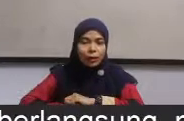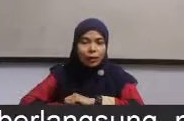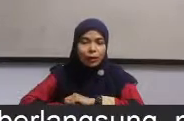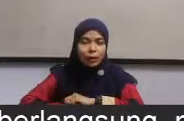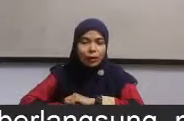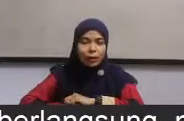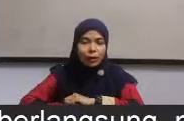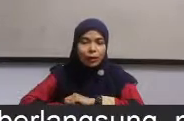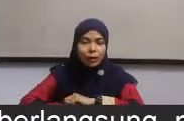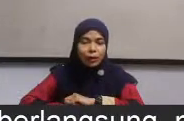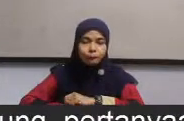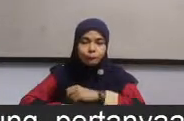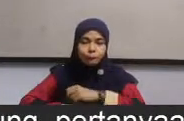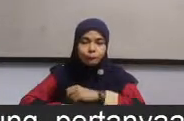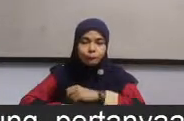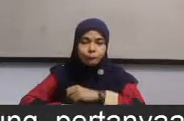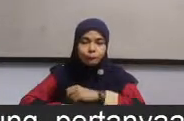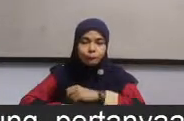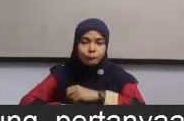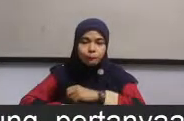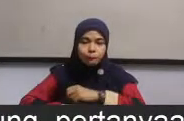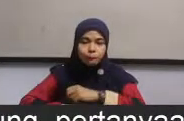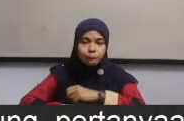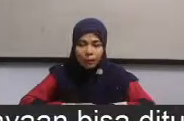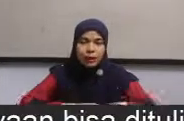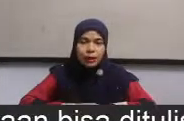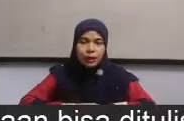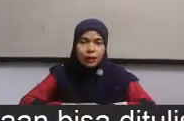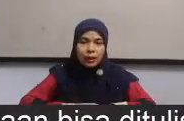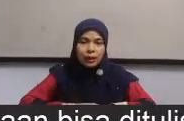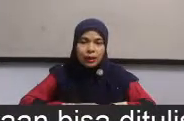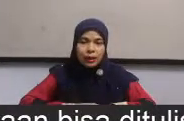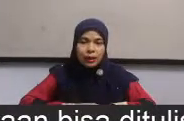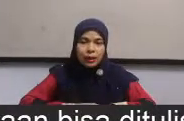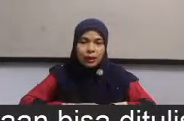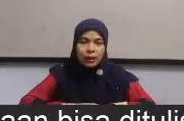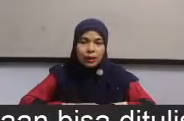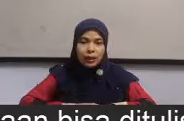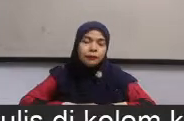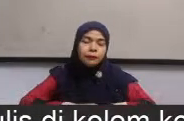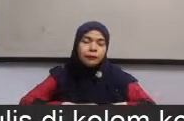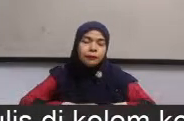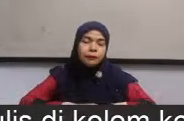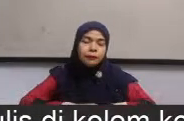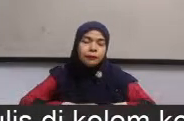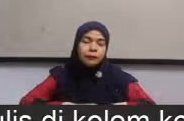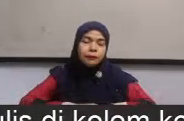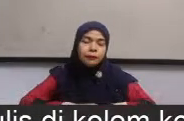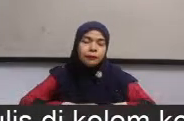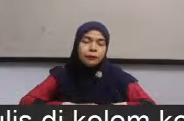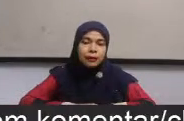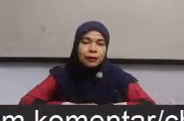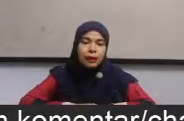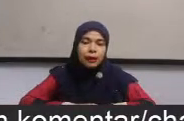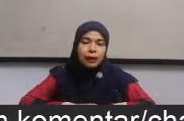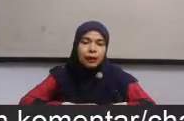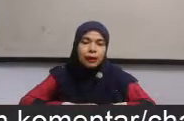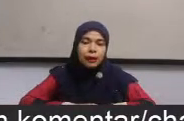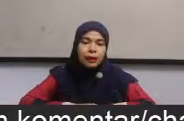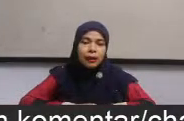Hai itu enggak boleh seperti itu ya oke yang ketiga itu Hai Apa upaya yang